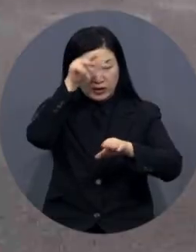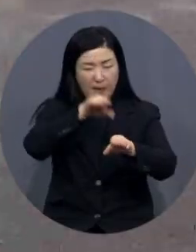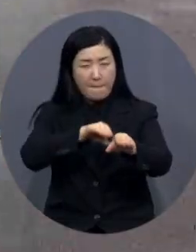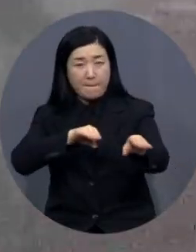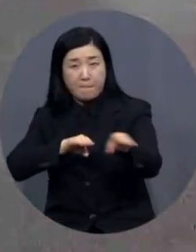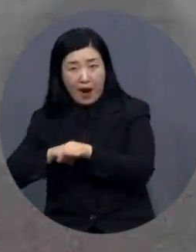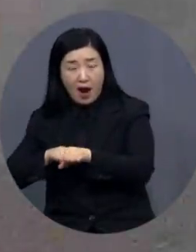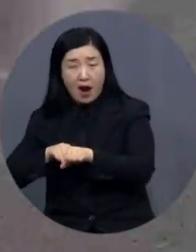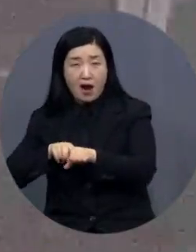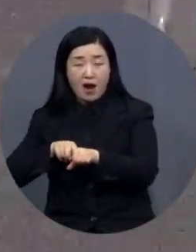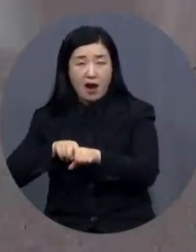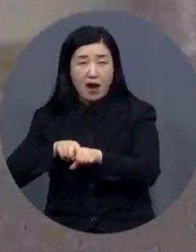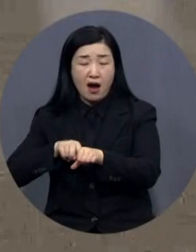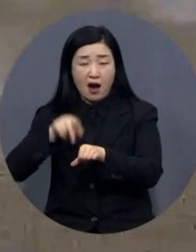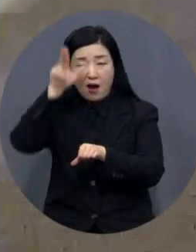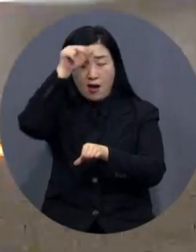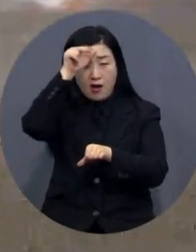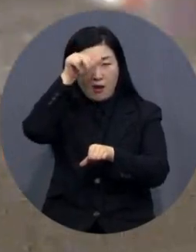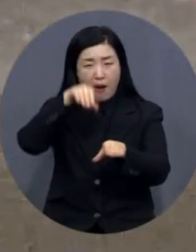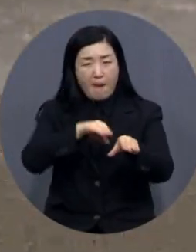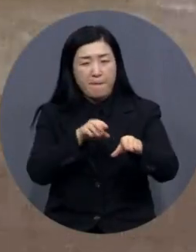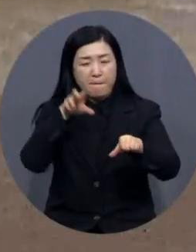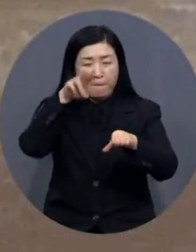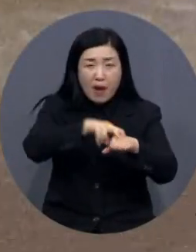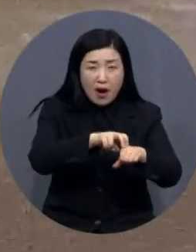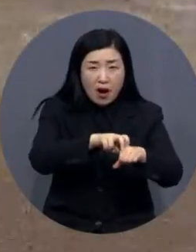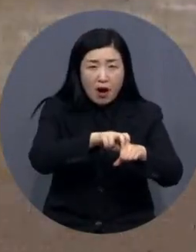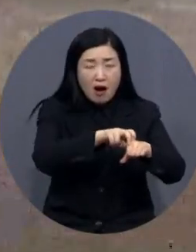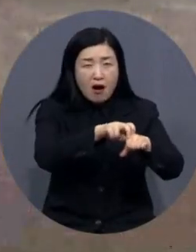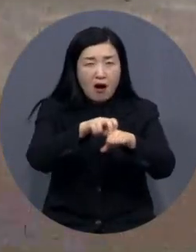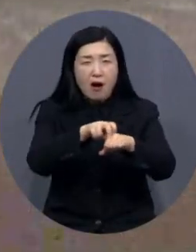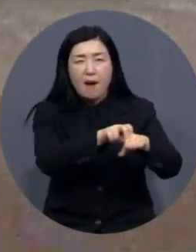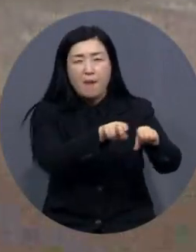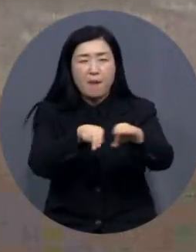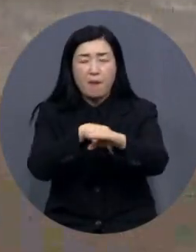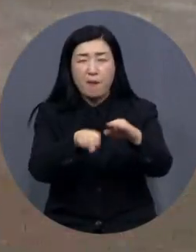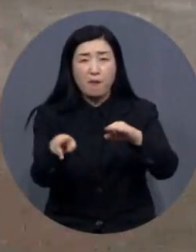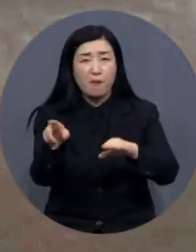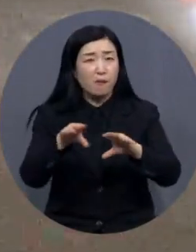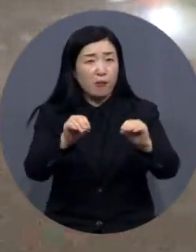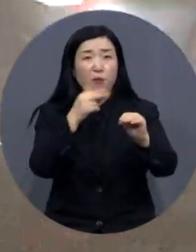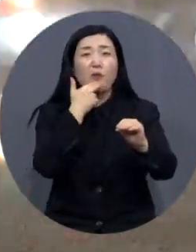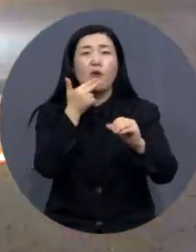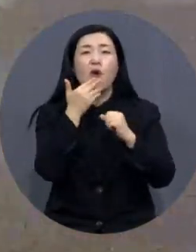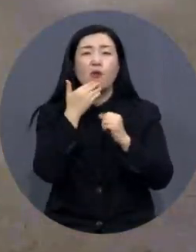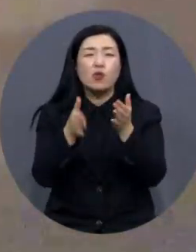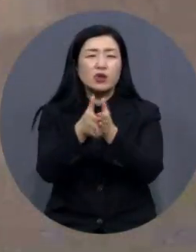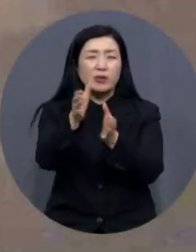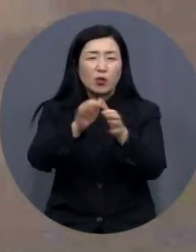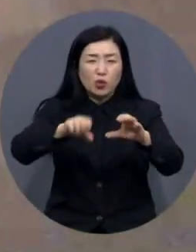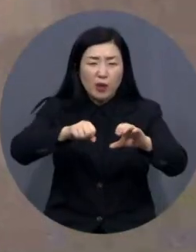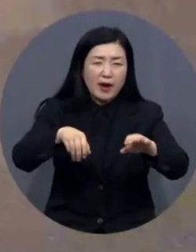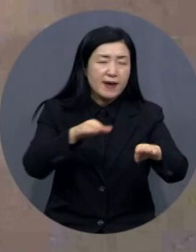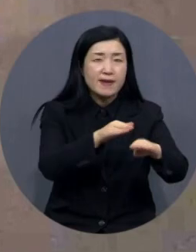들이받습니다. 경찰관들이 차량에 매달려도 멈추지 않고 오토바이를 탄 시민까지